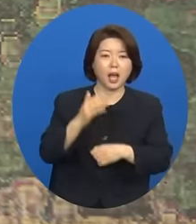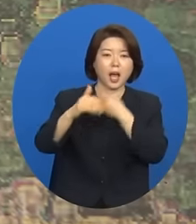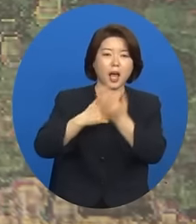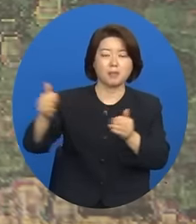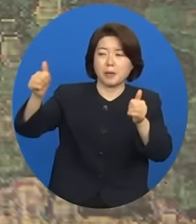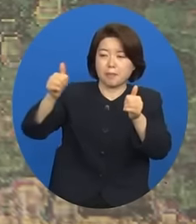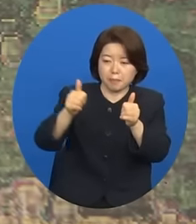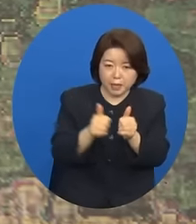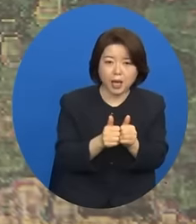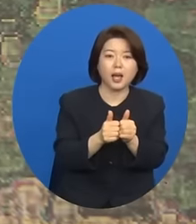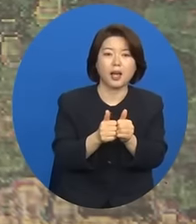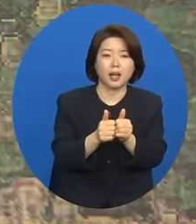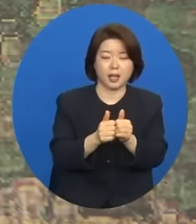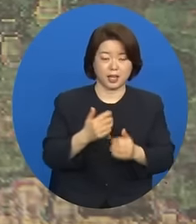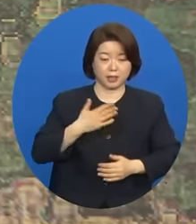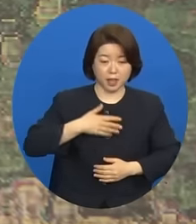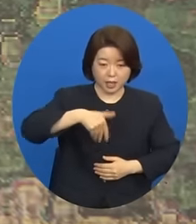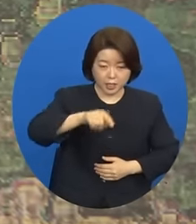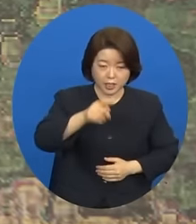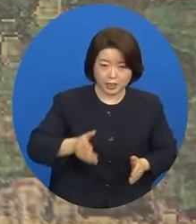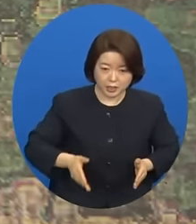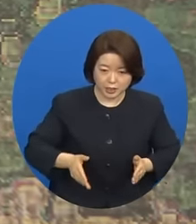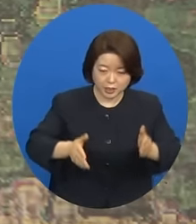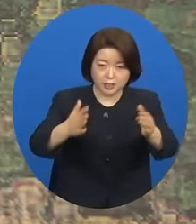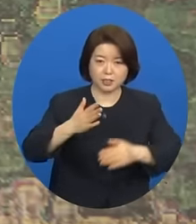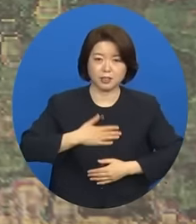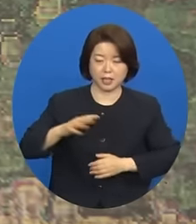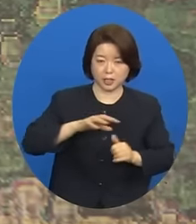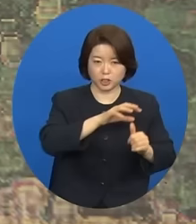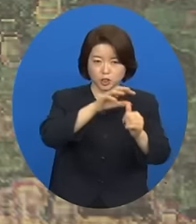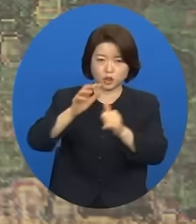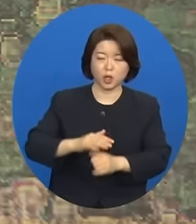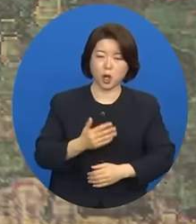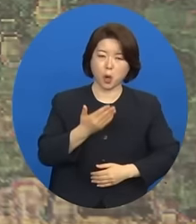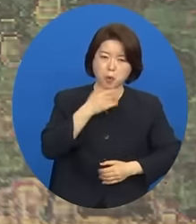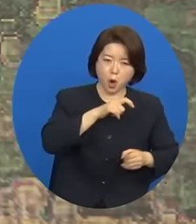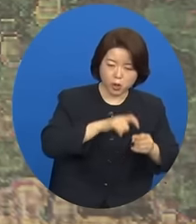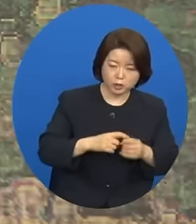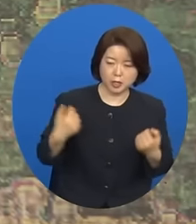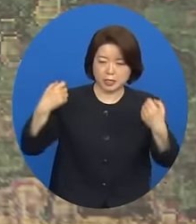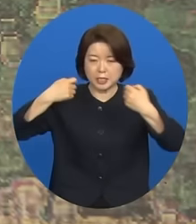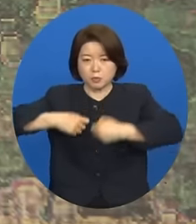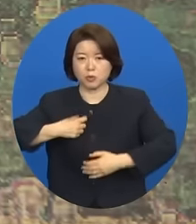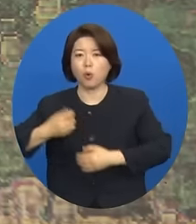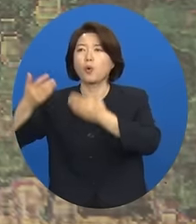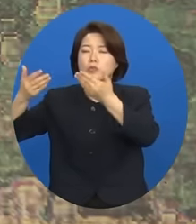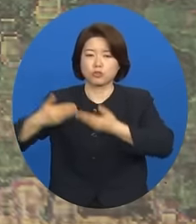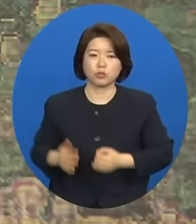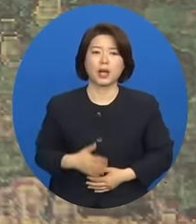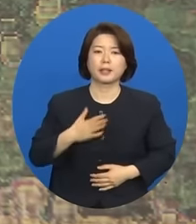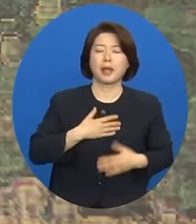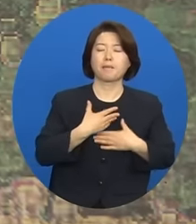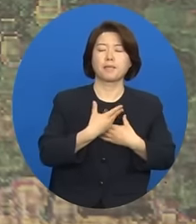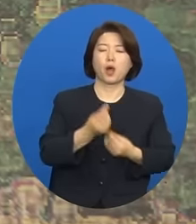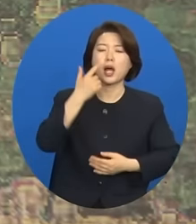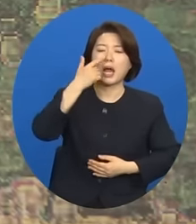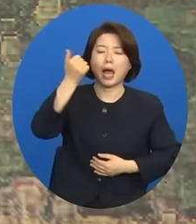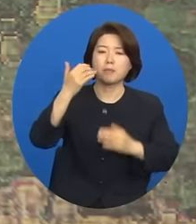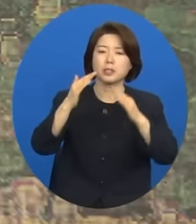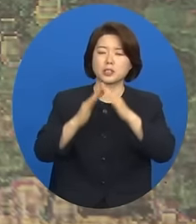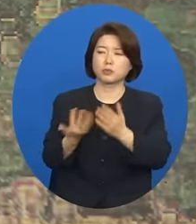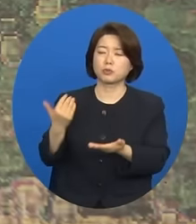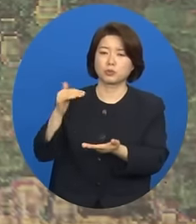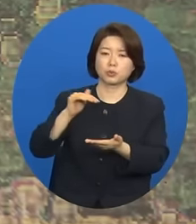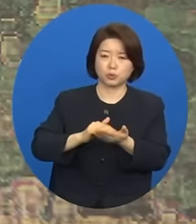함께 계셨어. 내가 가는 이 길에서 나를 지키시고 먹을 떡과 입을 옷을 주셔요. 내가 평원히 아버지 집으로